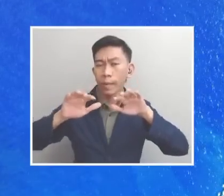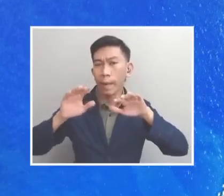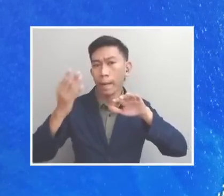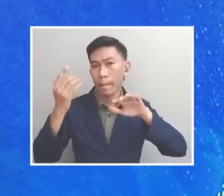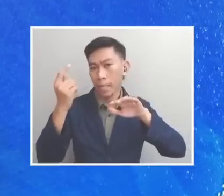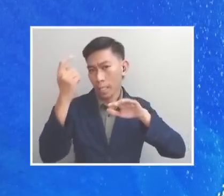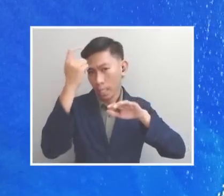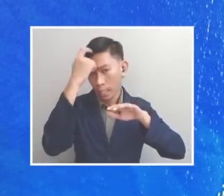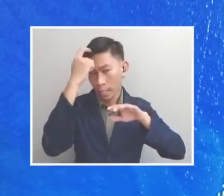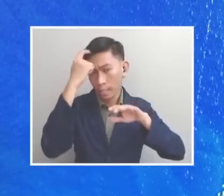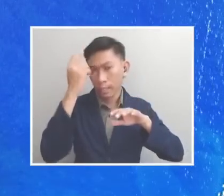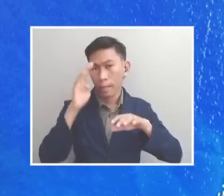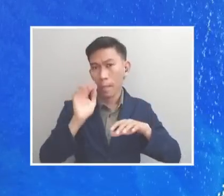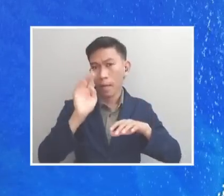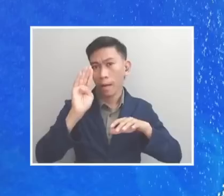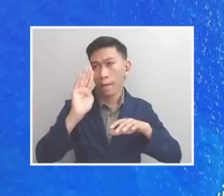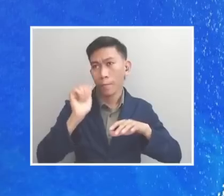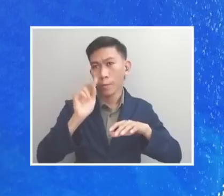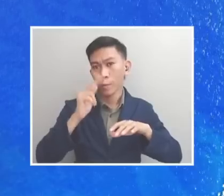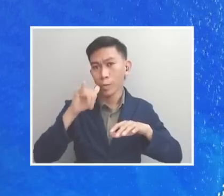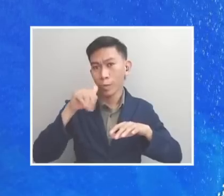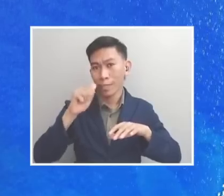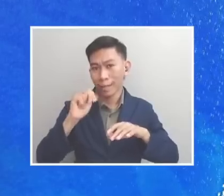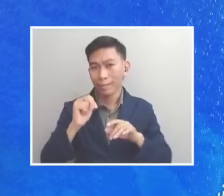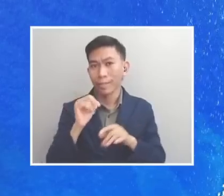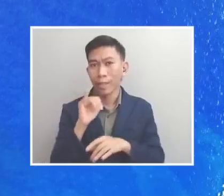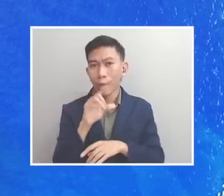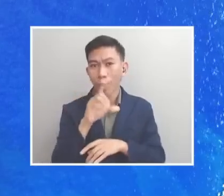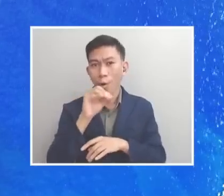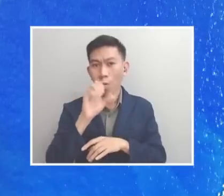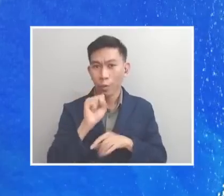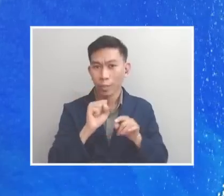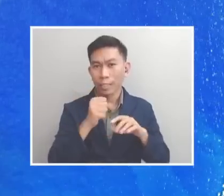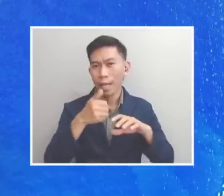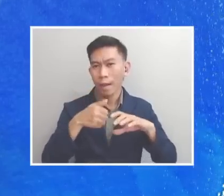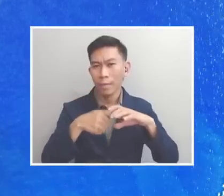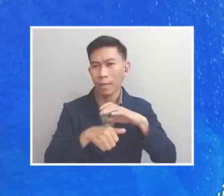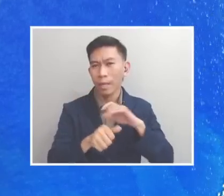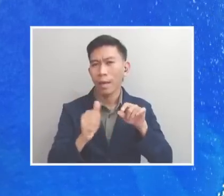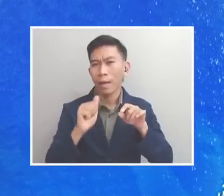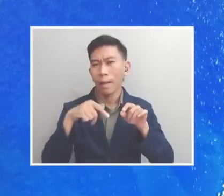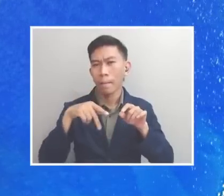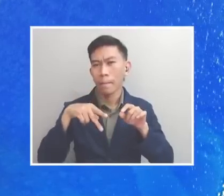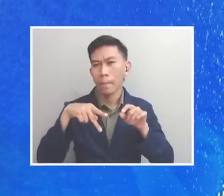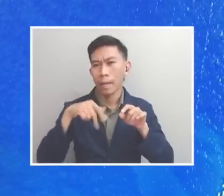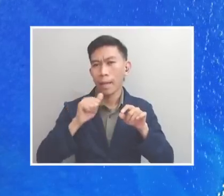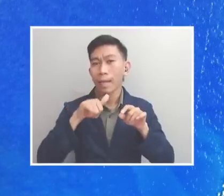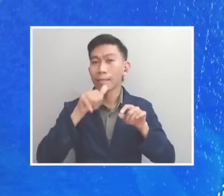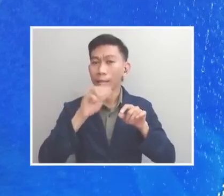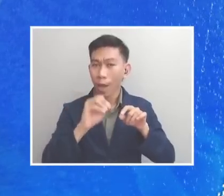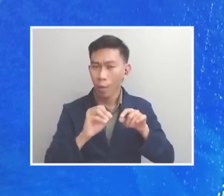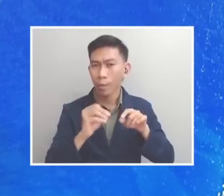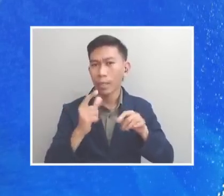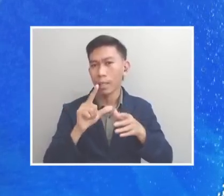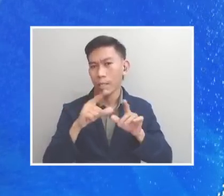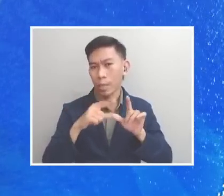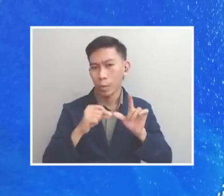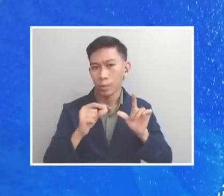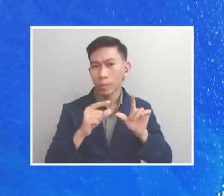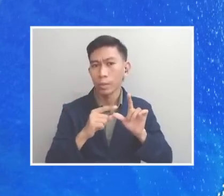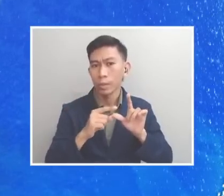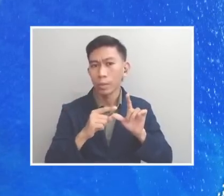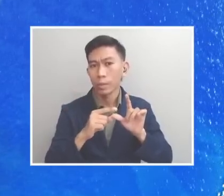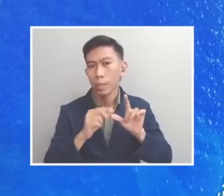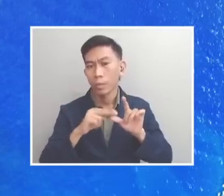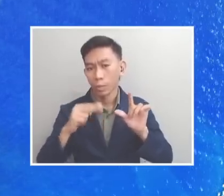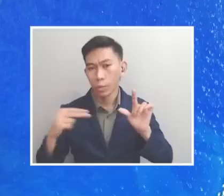Islands, Ilocos Provinces, Abra, Apayao at La Union. Kapamilya, may banta pa rin po ng mga pagbaha at paghuhunang lupa sa mga lugar na ito,